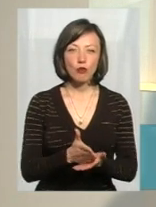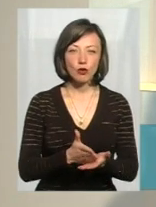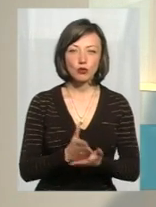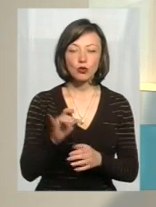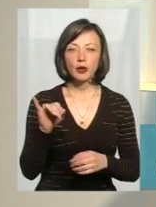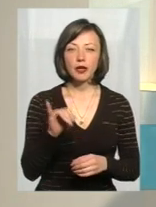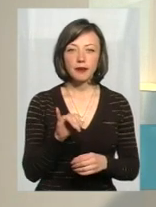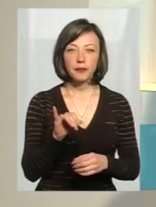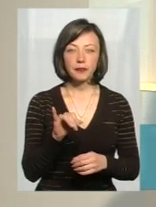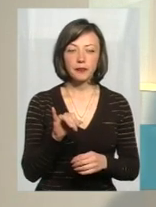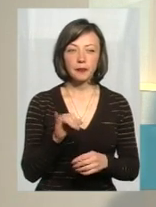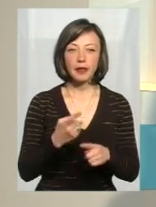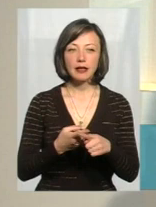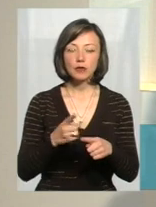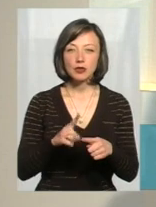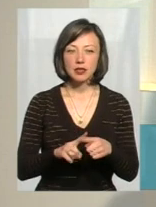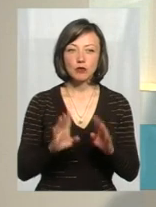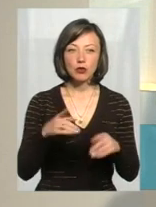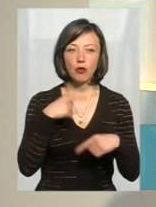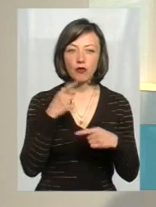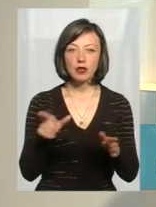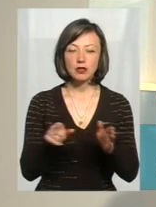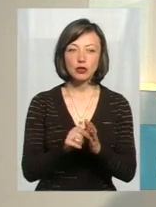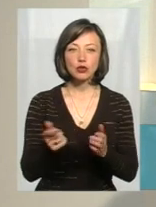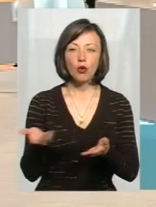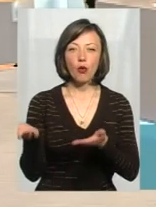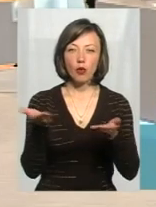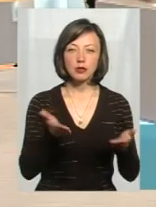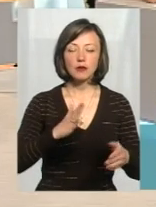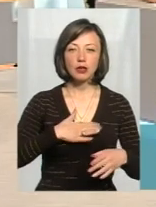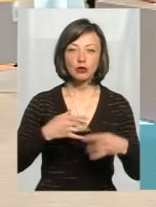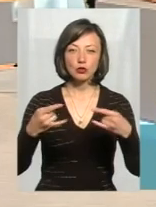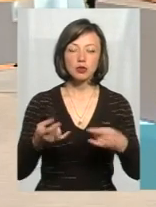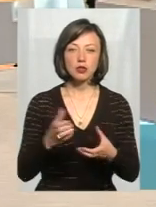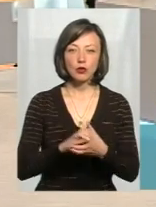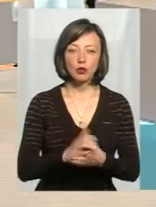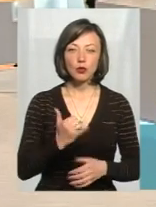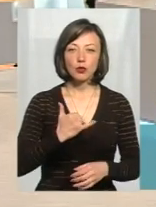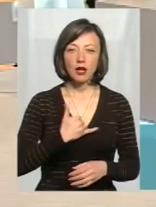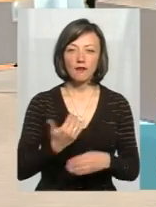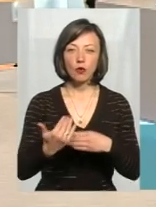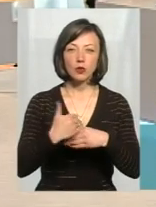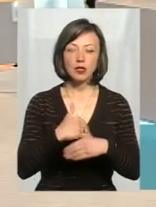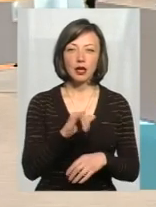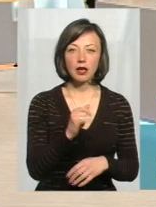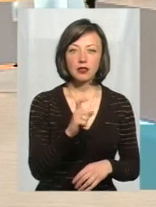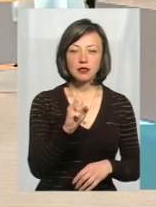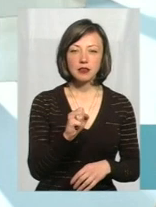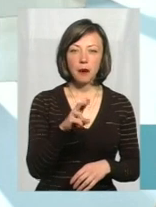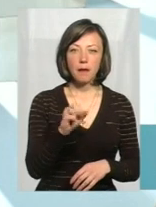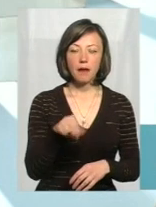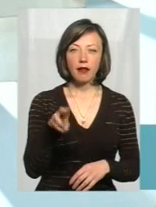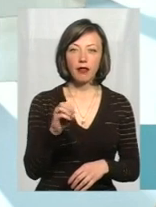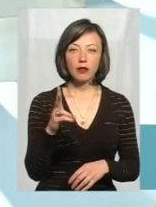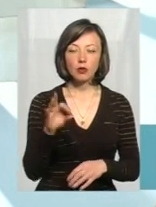І про це ми будемо говорити з гостем нашої студії. Отож, знайомтесь, у нас в гостях сьогодні Ігор Западенко, заступник